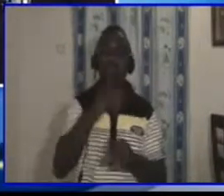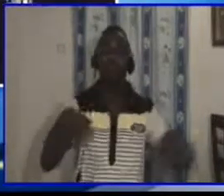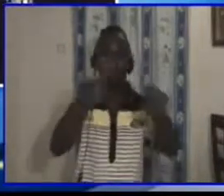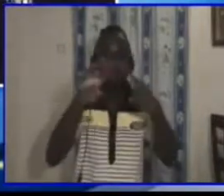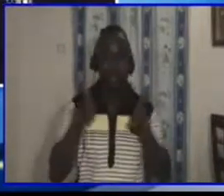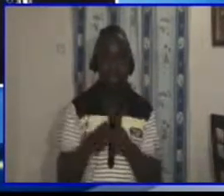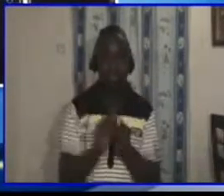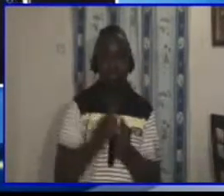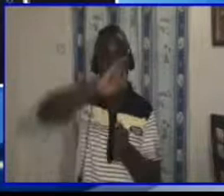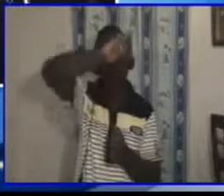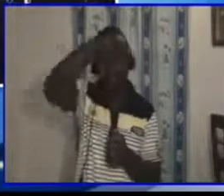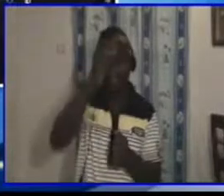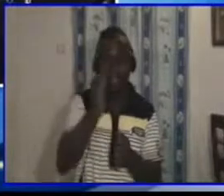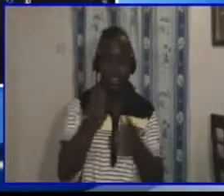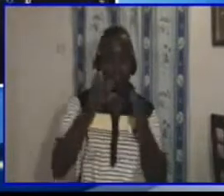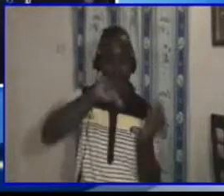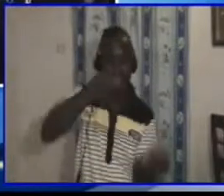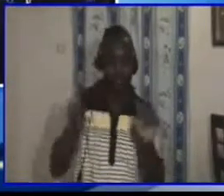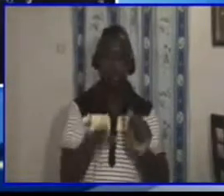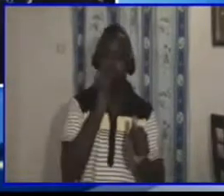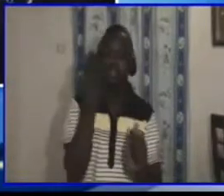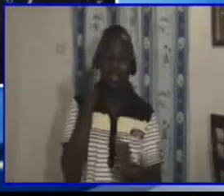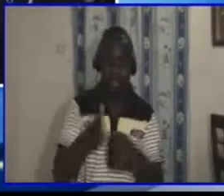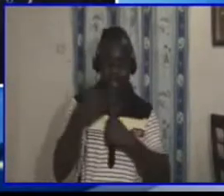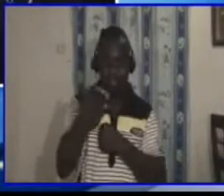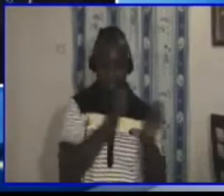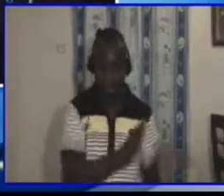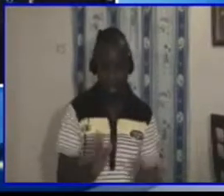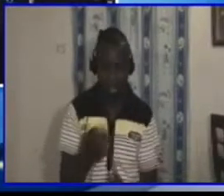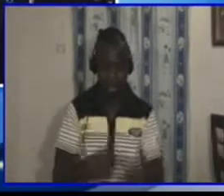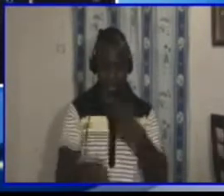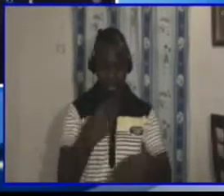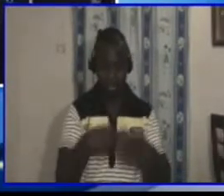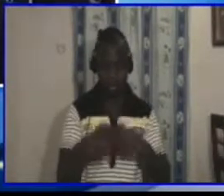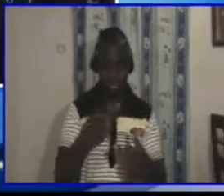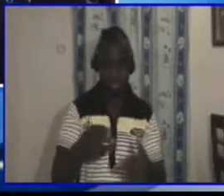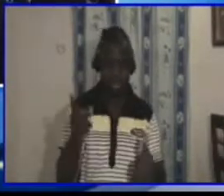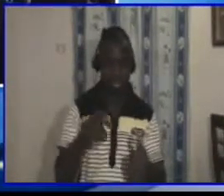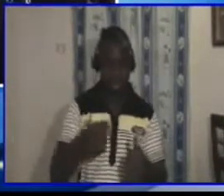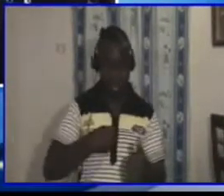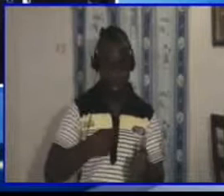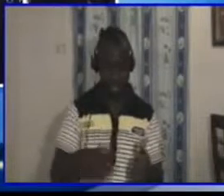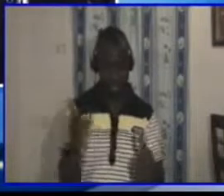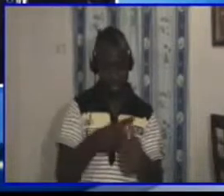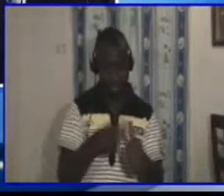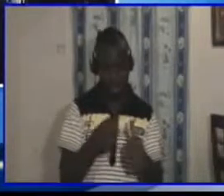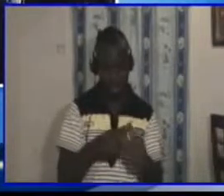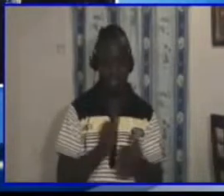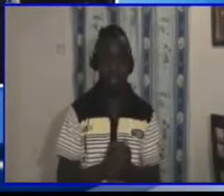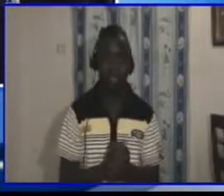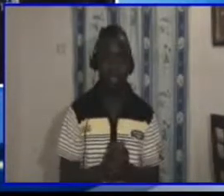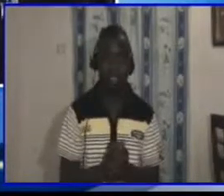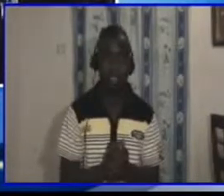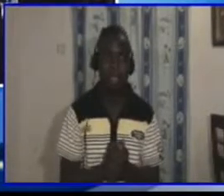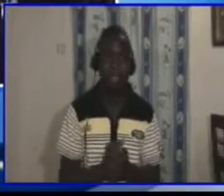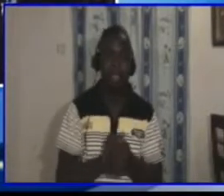e gli fu detto come giovanni battista è stato inviato quale percorso re della